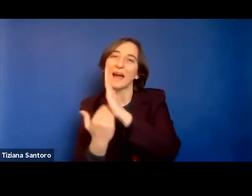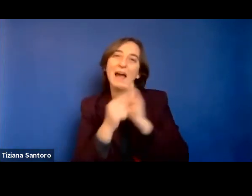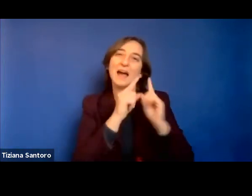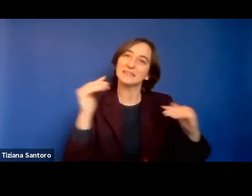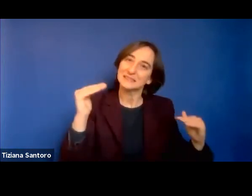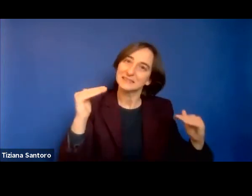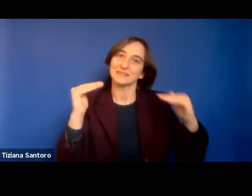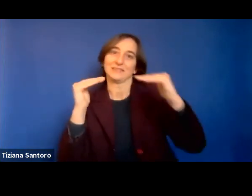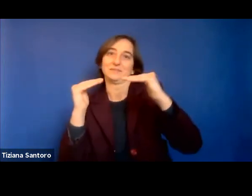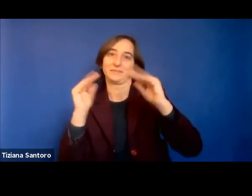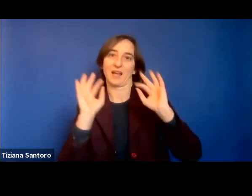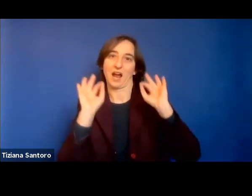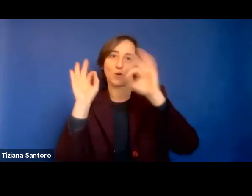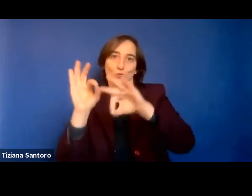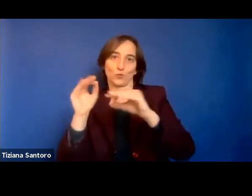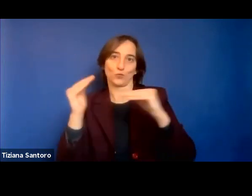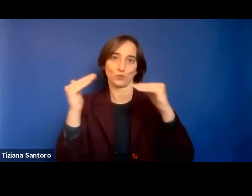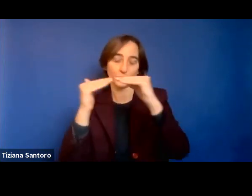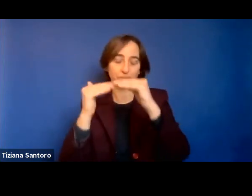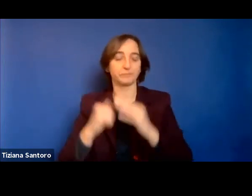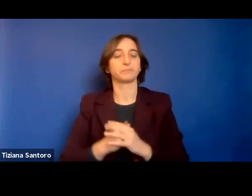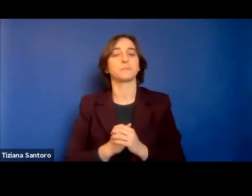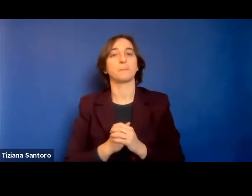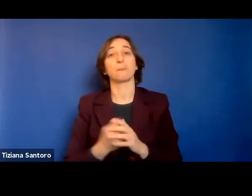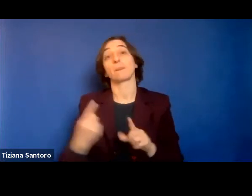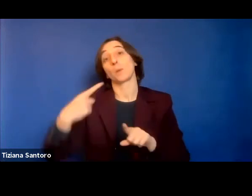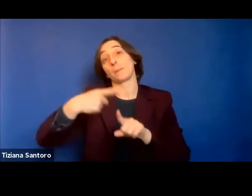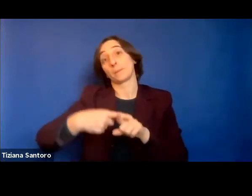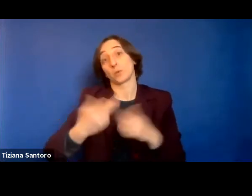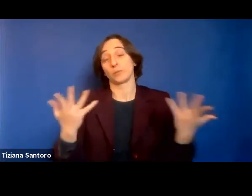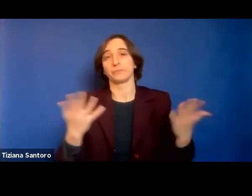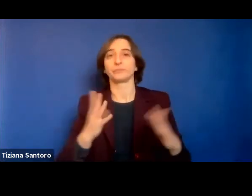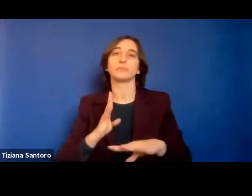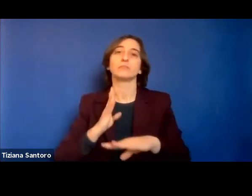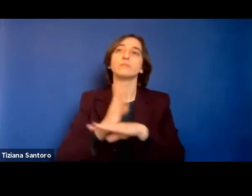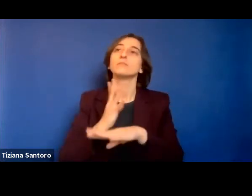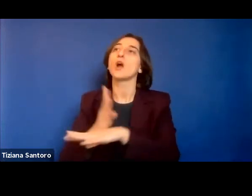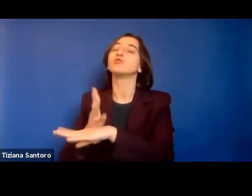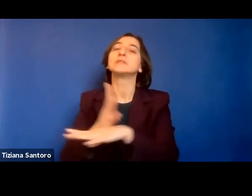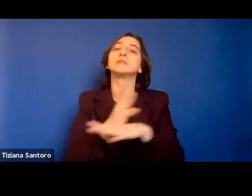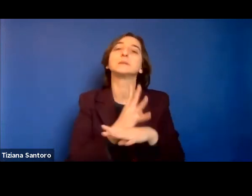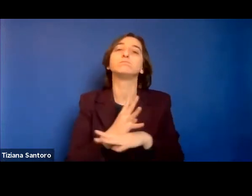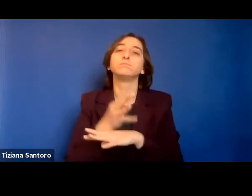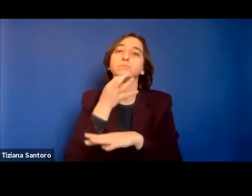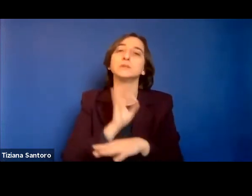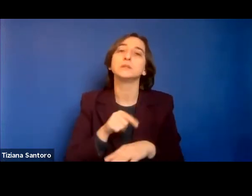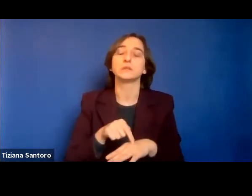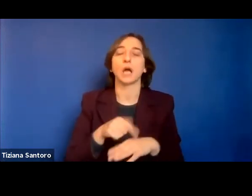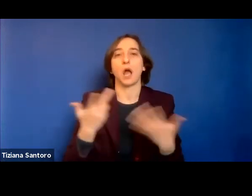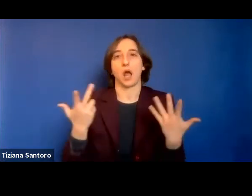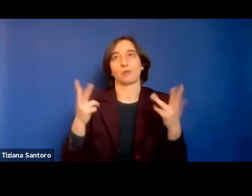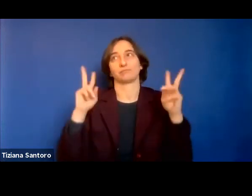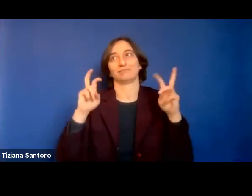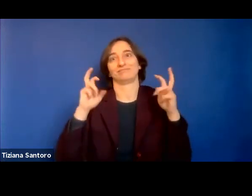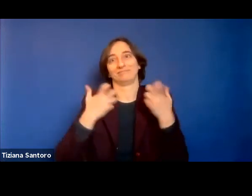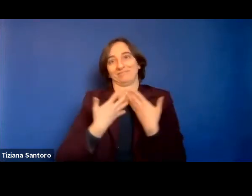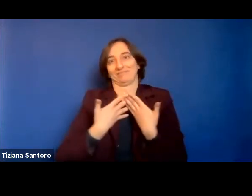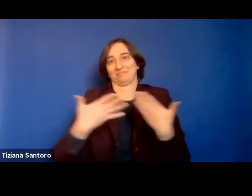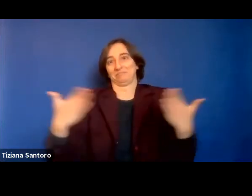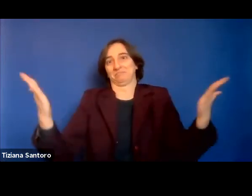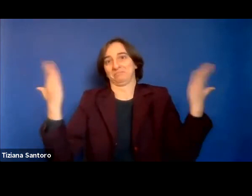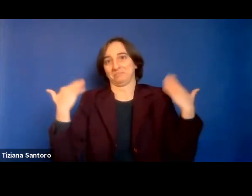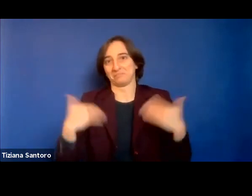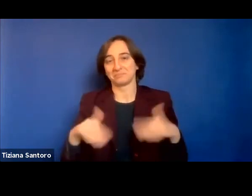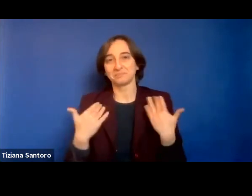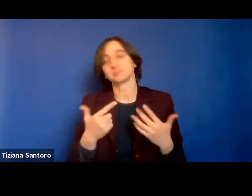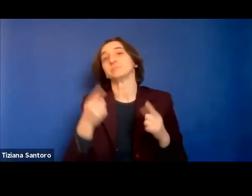Inoltre l'accessibilità è un tema fortissimo e che tra l'altro rientra anche in una sorta di dibattito molto